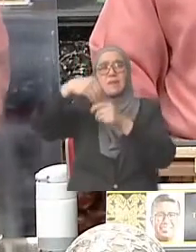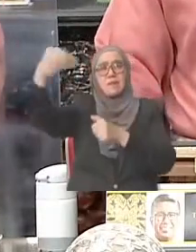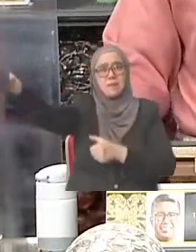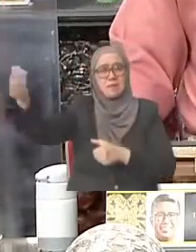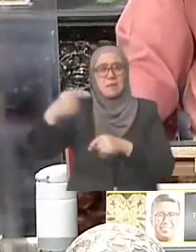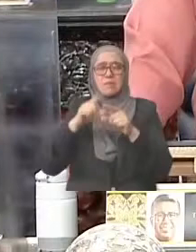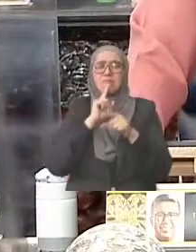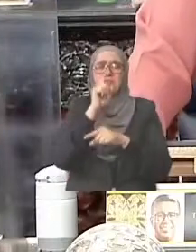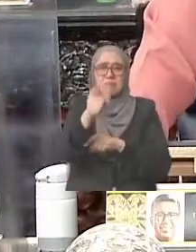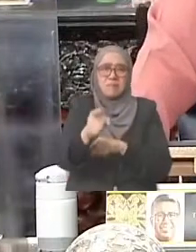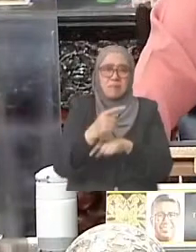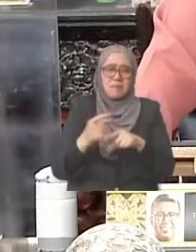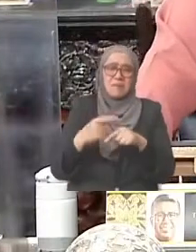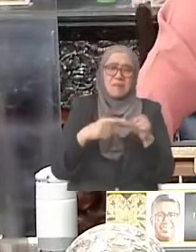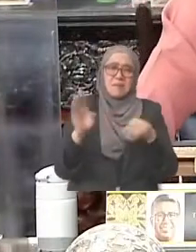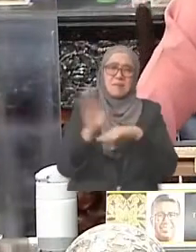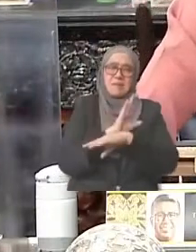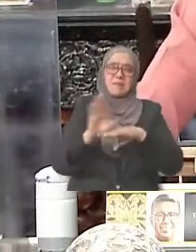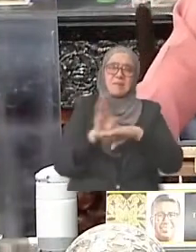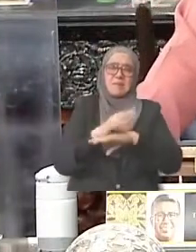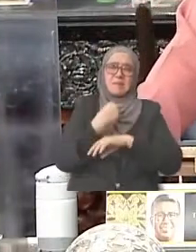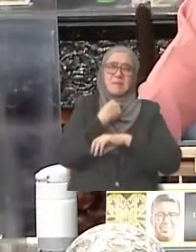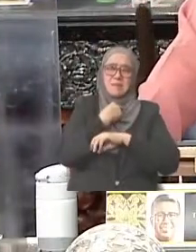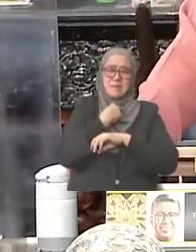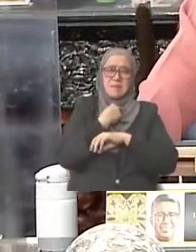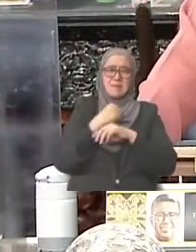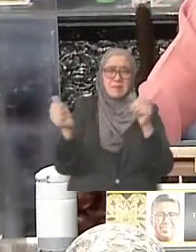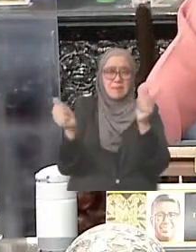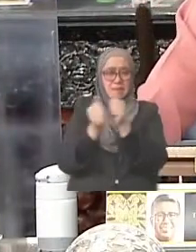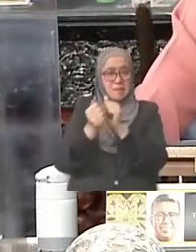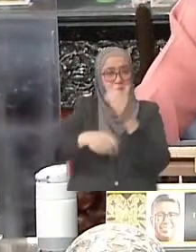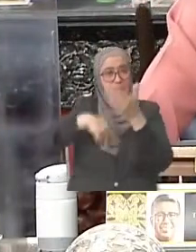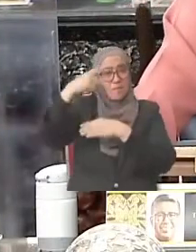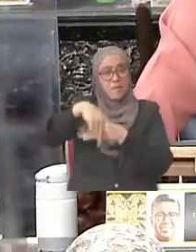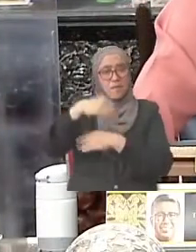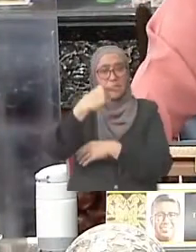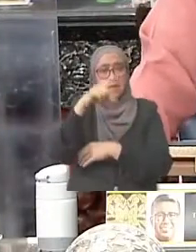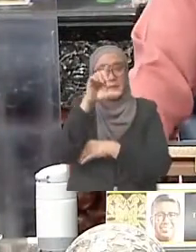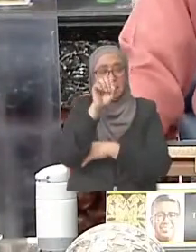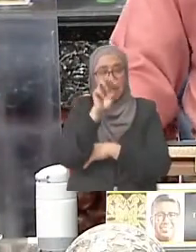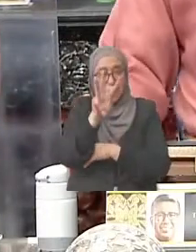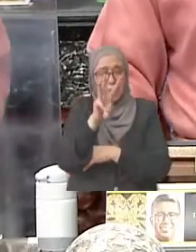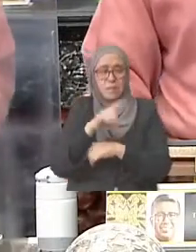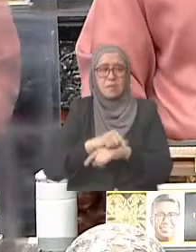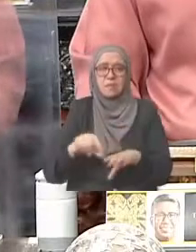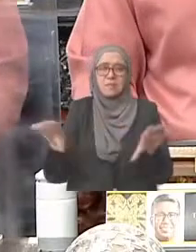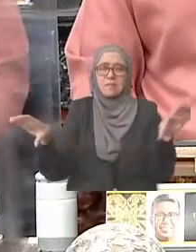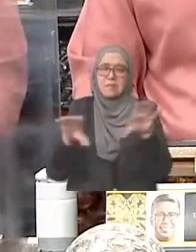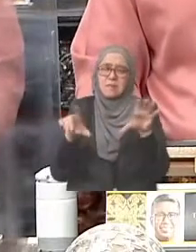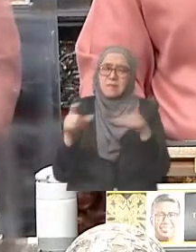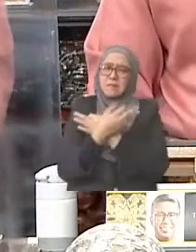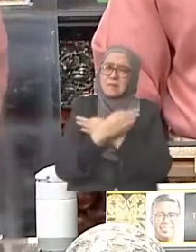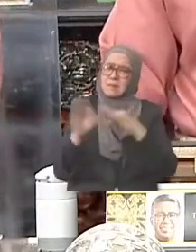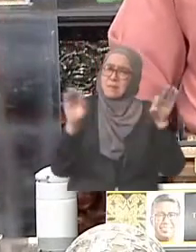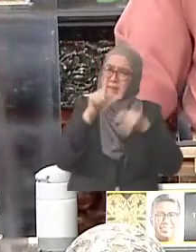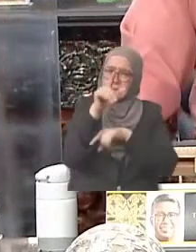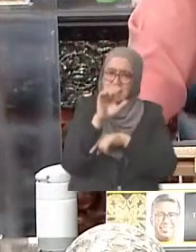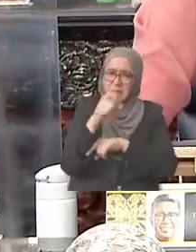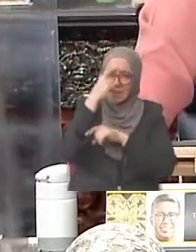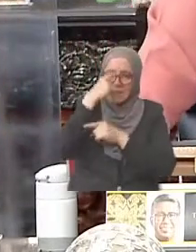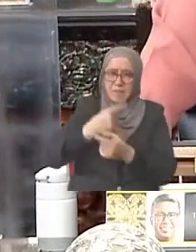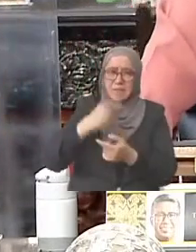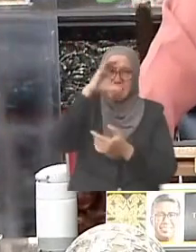Grand latihan glue oleh endek ponseti menceburkan diri secara freelancing di plafon dalam kalian untuk menjana pendapatan